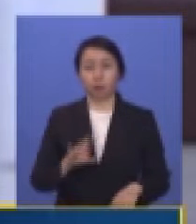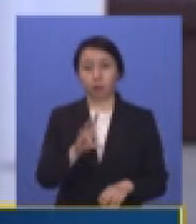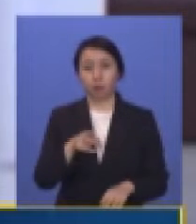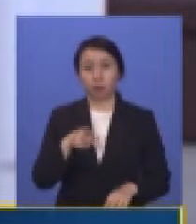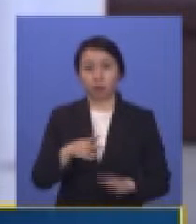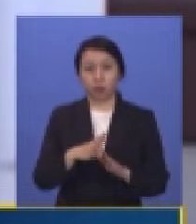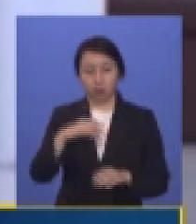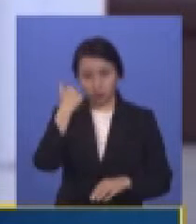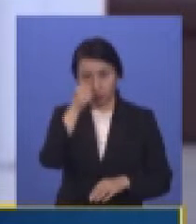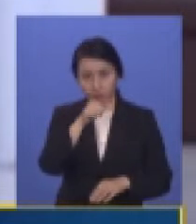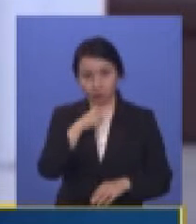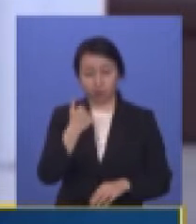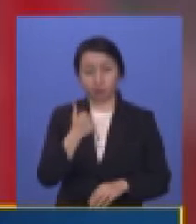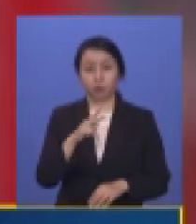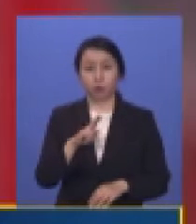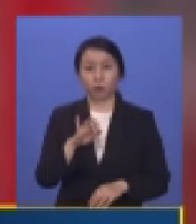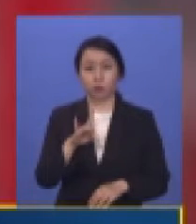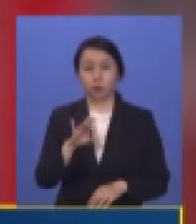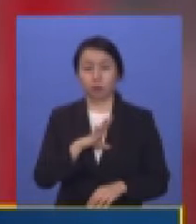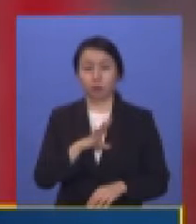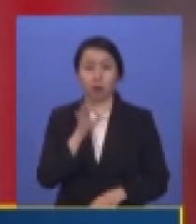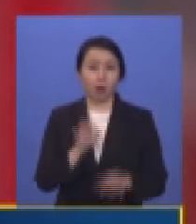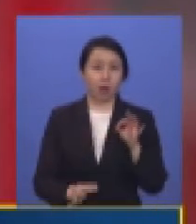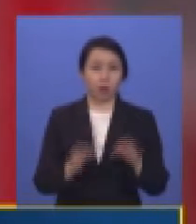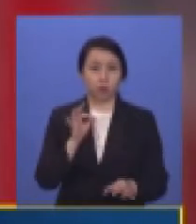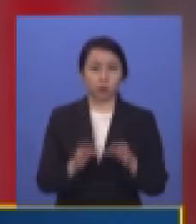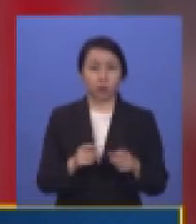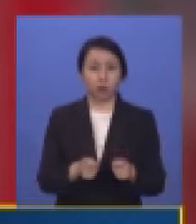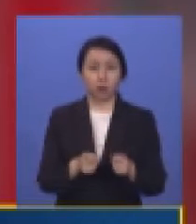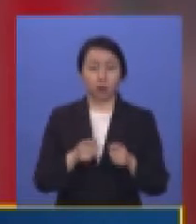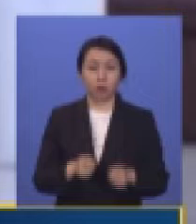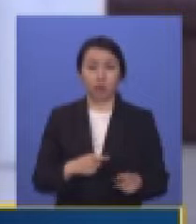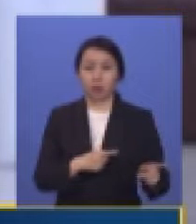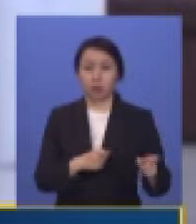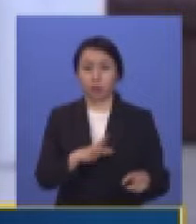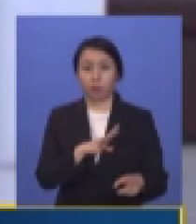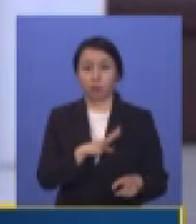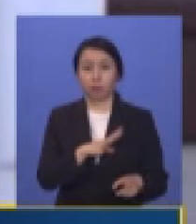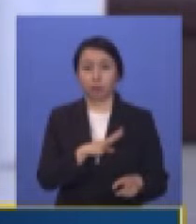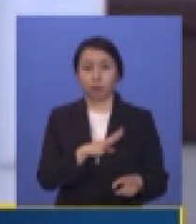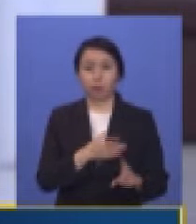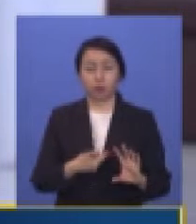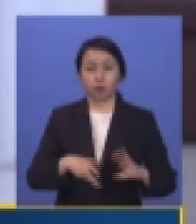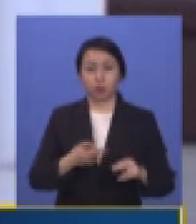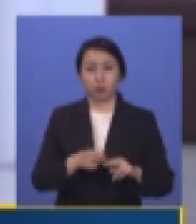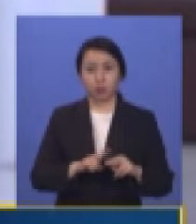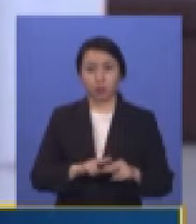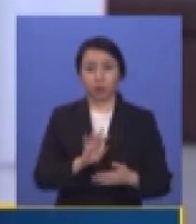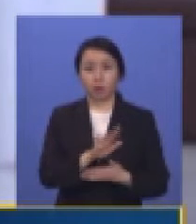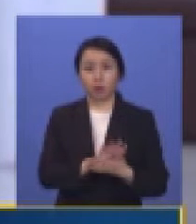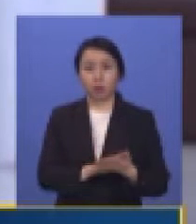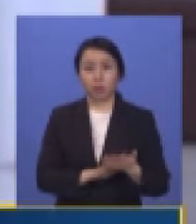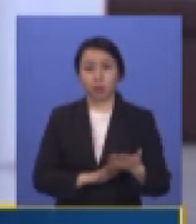года, Салмакбай Кусимысов был осужден органами и расстрелян. Это то государство, которое